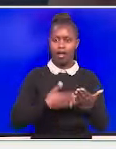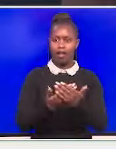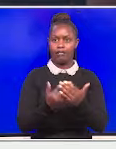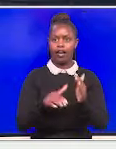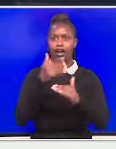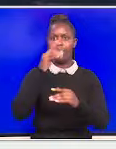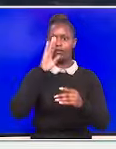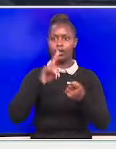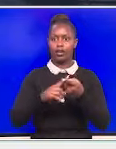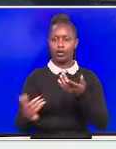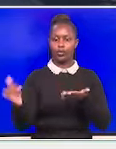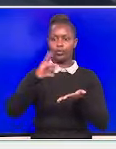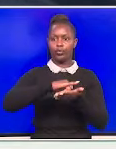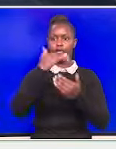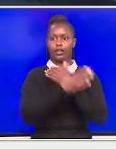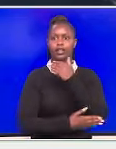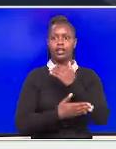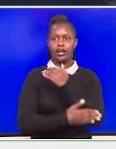baada ya kutua nchini humo.